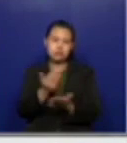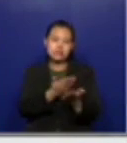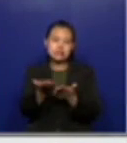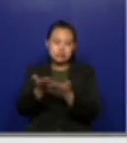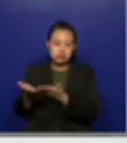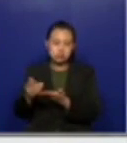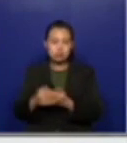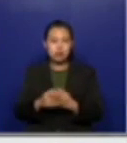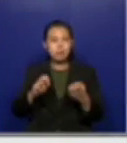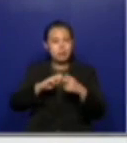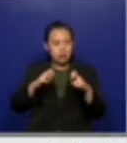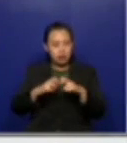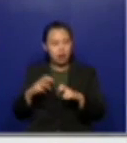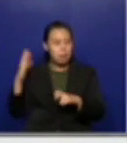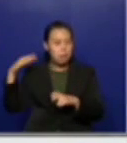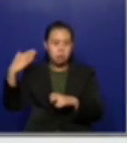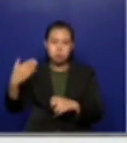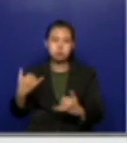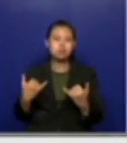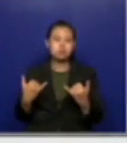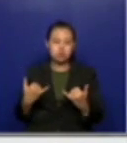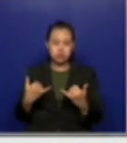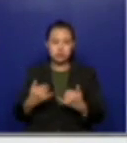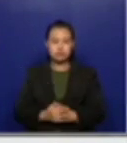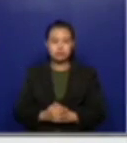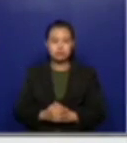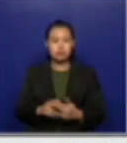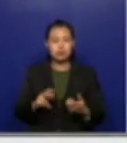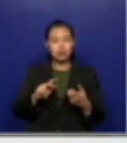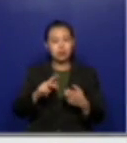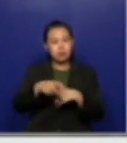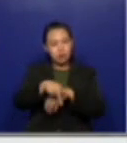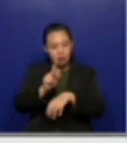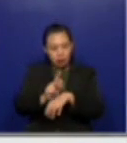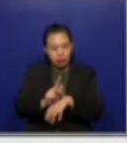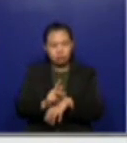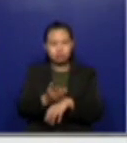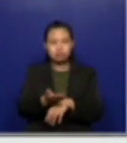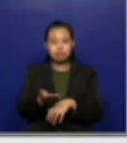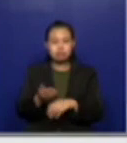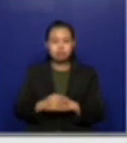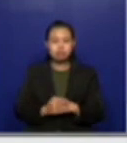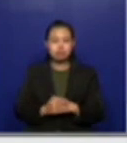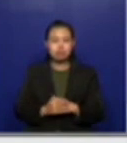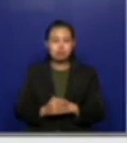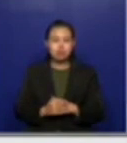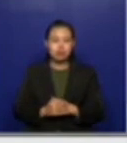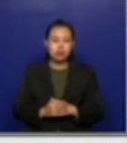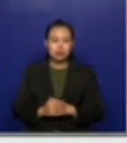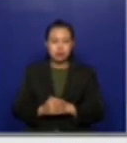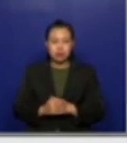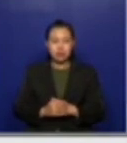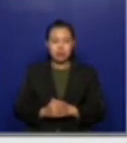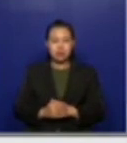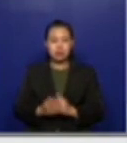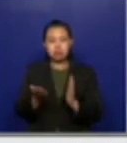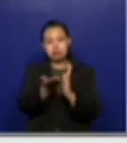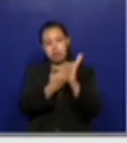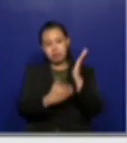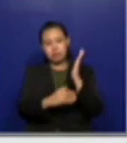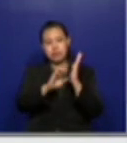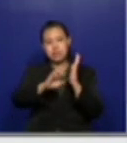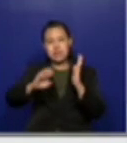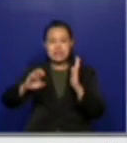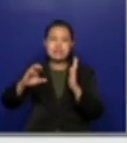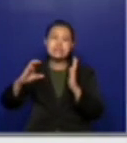จนถึงวันเนี้ยและท่านประธานที่เคารพครับผมอยากจะบอกท่านอย่างนี้ครับว่าที่ท่านพูดถึงเรื่อง EEC เนี่ยนะฝันไปเถอะ